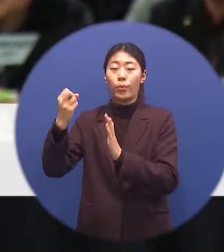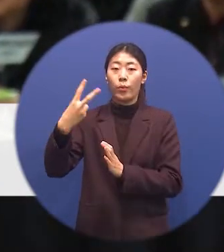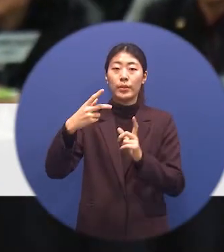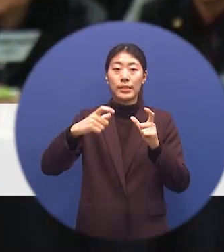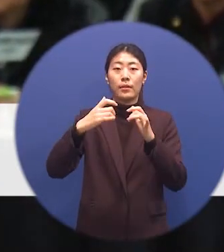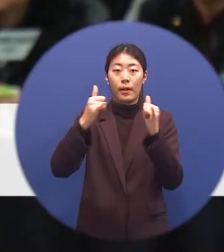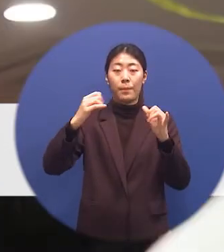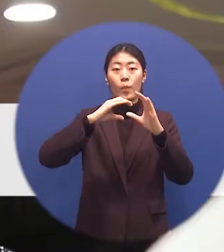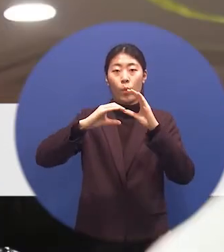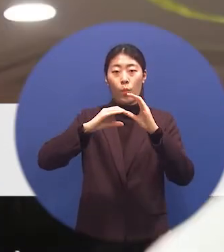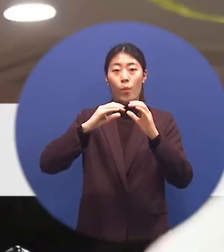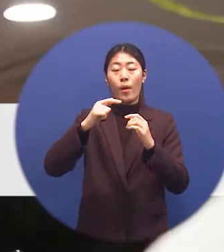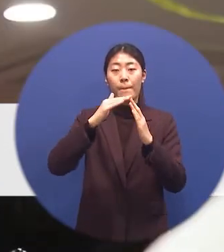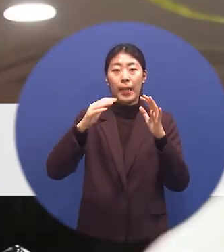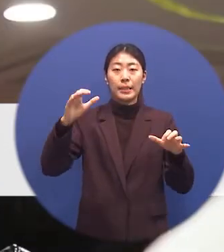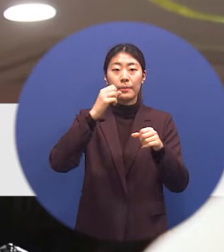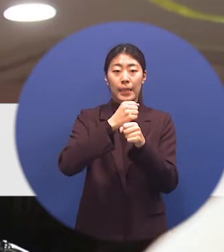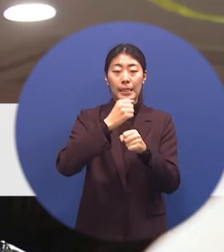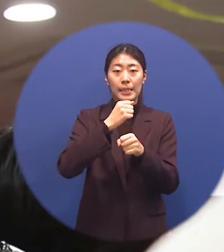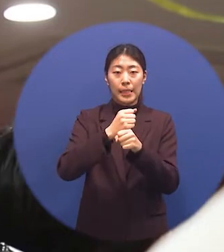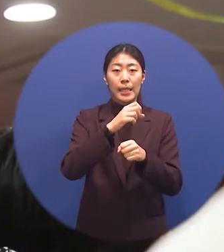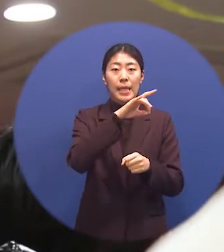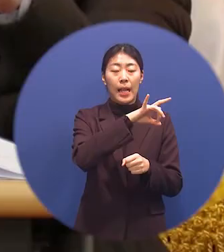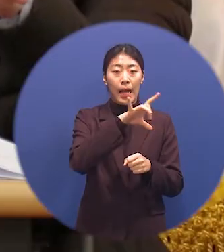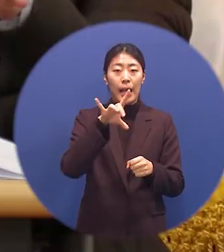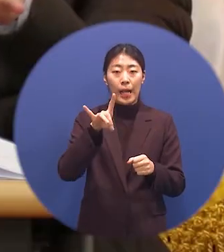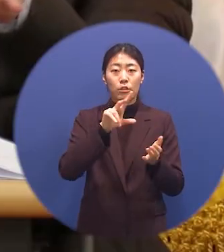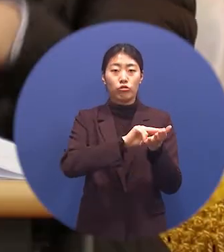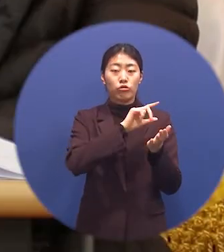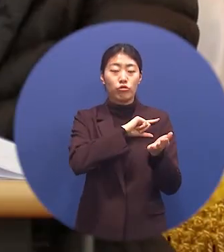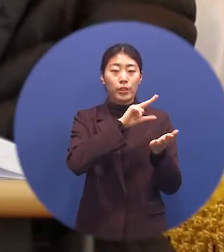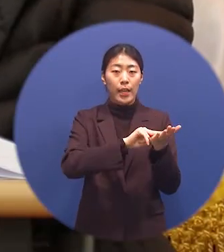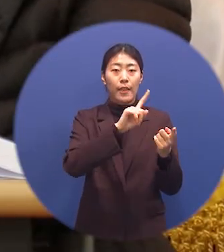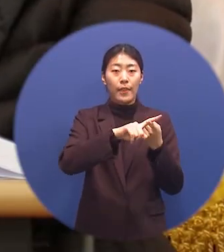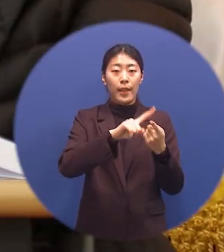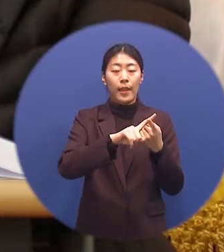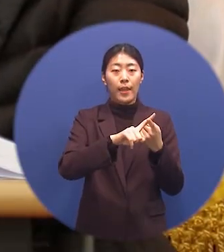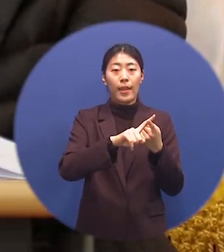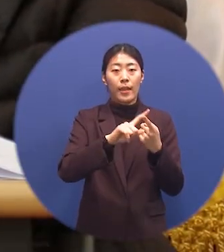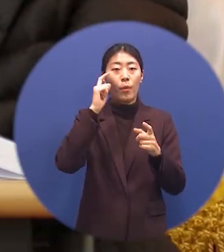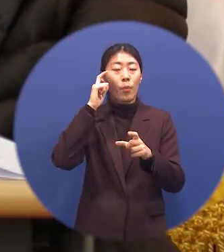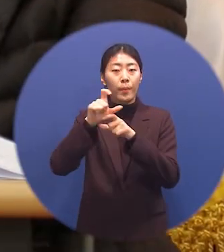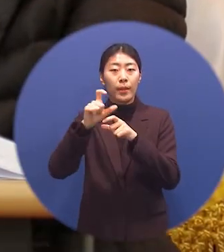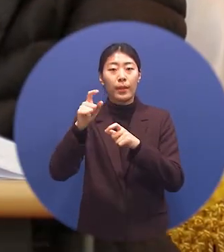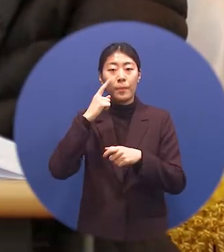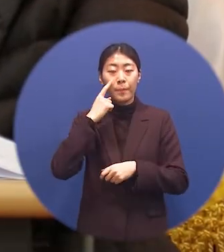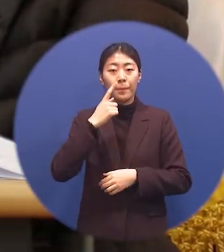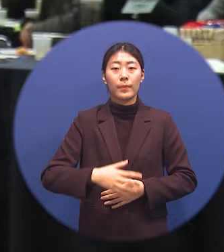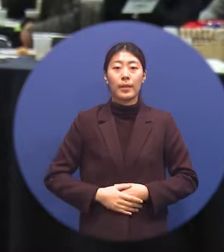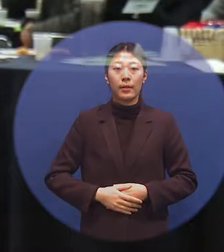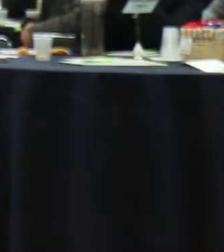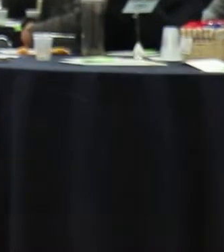응암 이동 마을 이야기 등 동별 특색 있는 행사를 통해 주민과 함께 만들어 나갈 은평의 내일을 고민하는 시간을